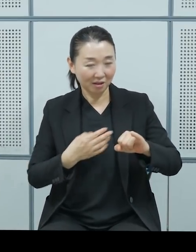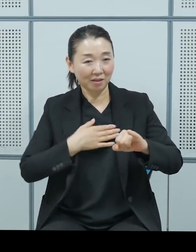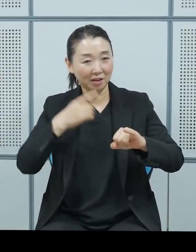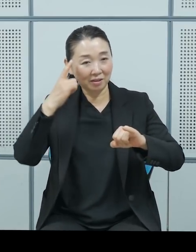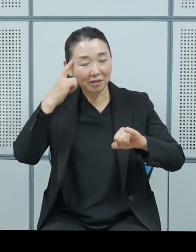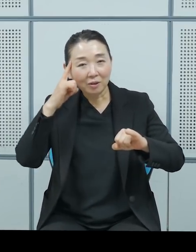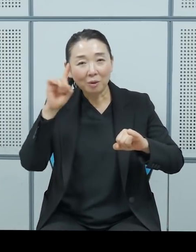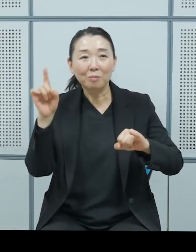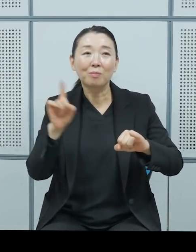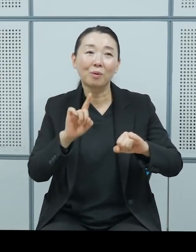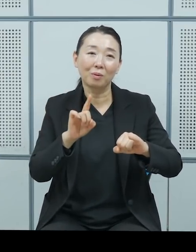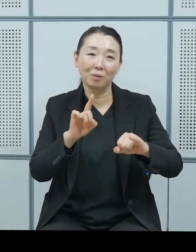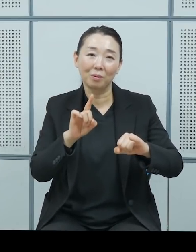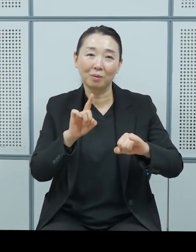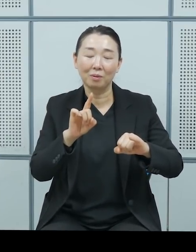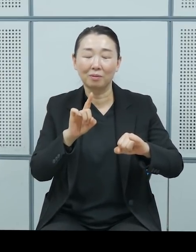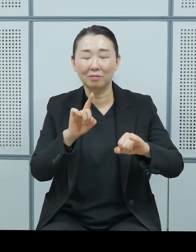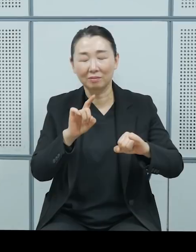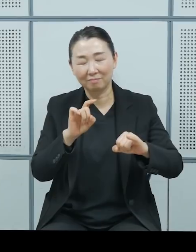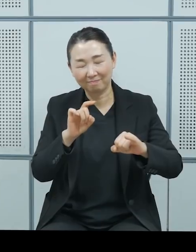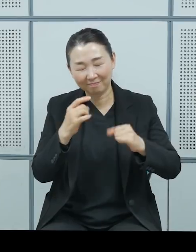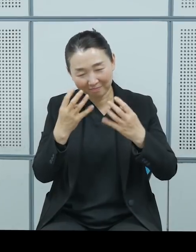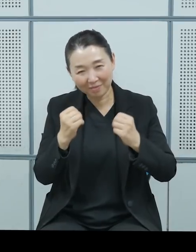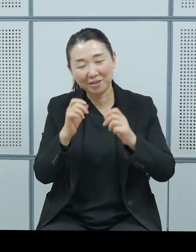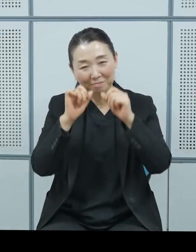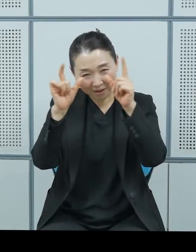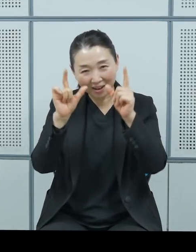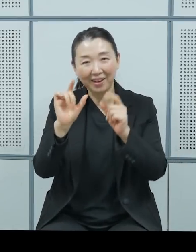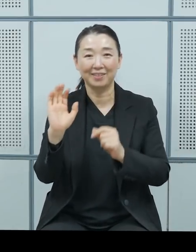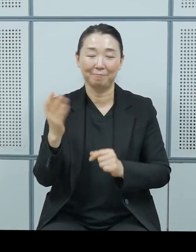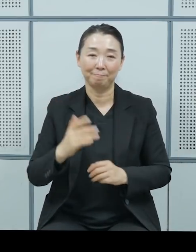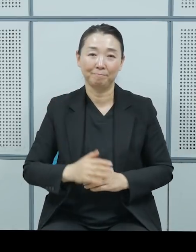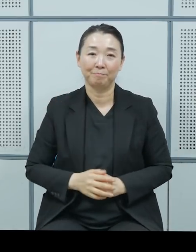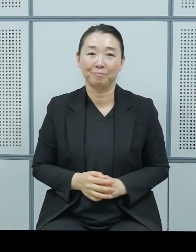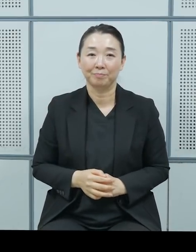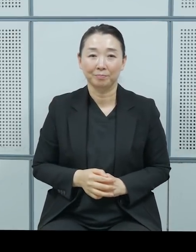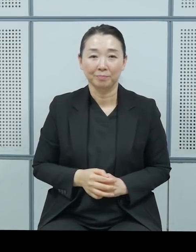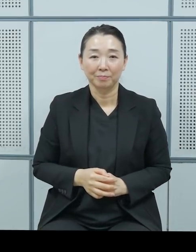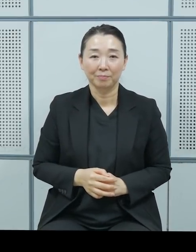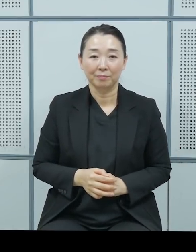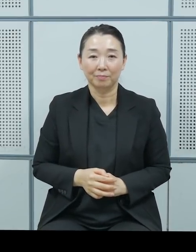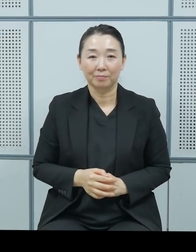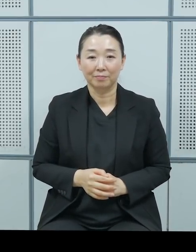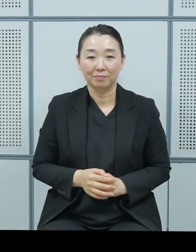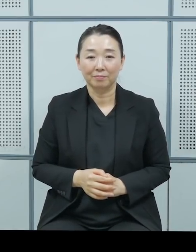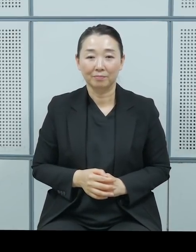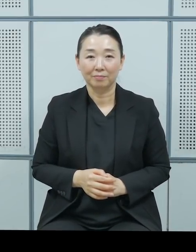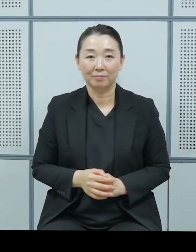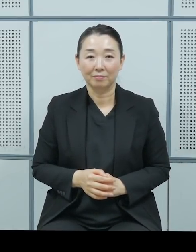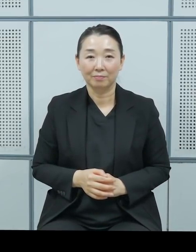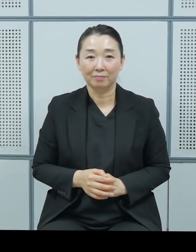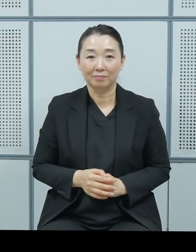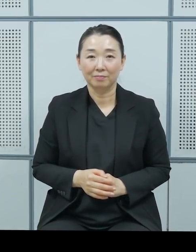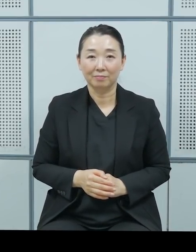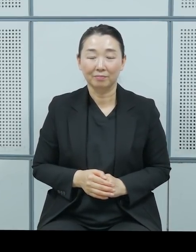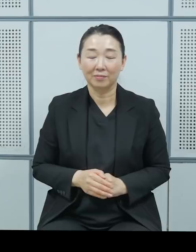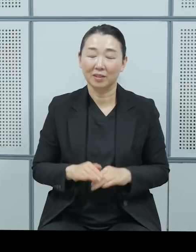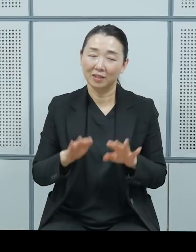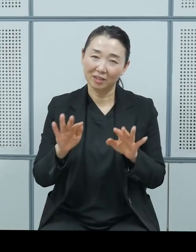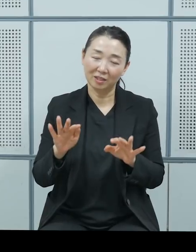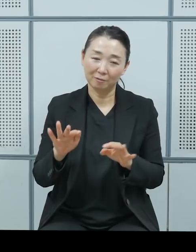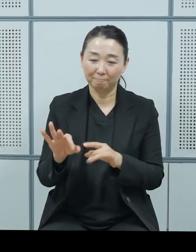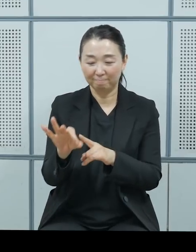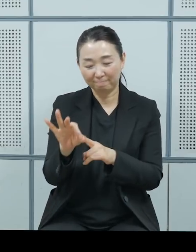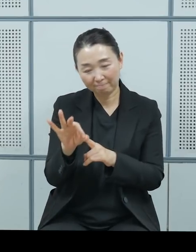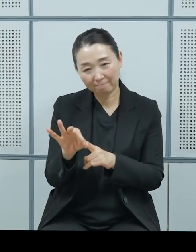생각하는가를 더 사실은 좀 알게 되었어요. 아유, 어떻습니까? 무엇보다